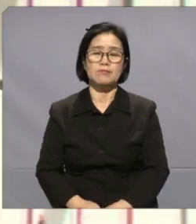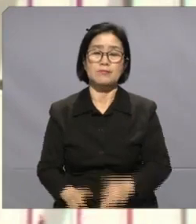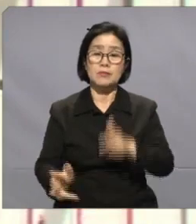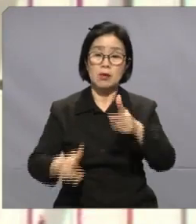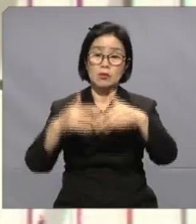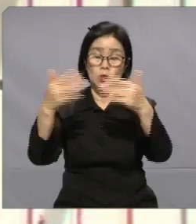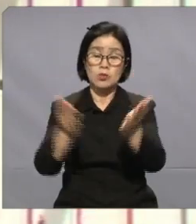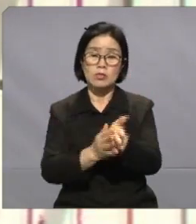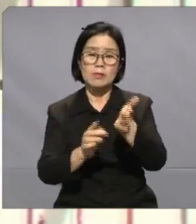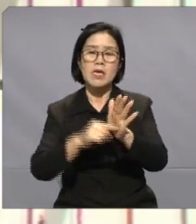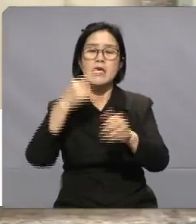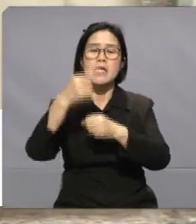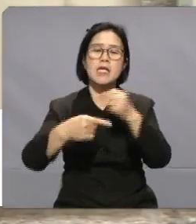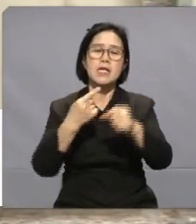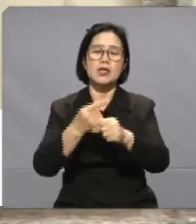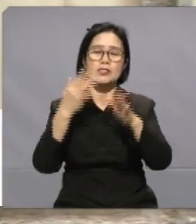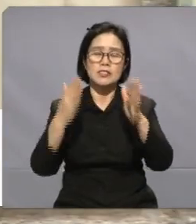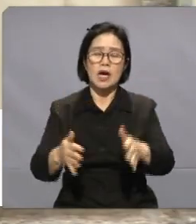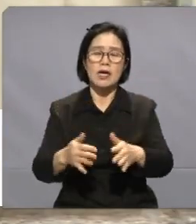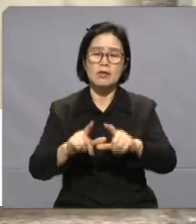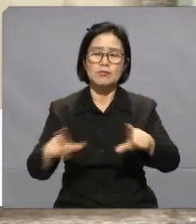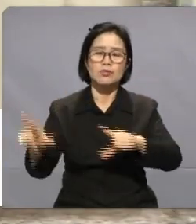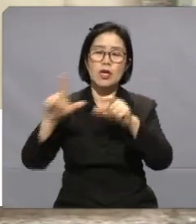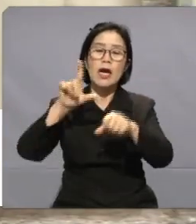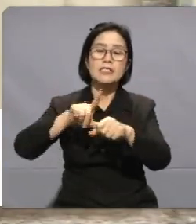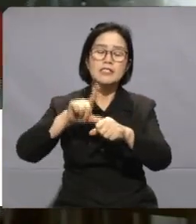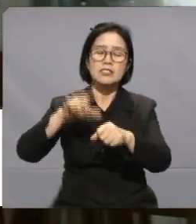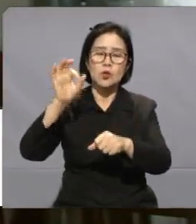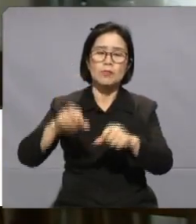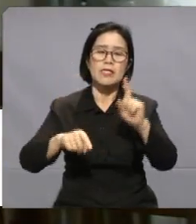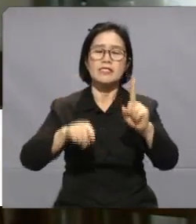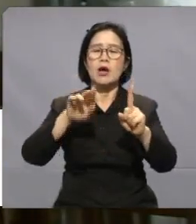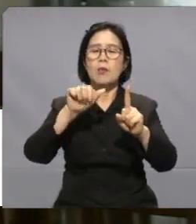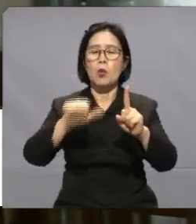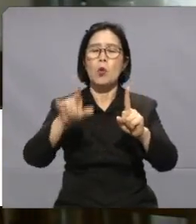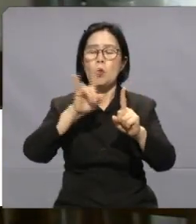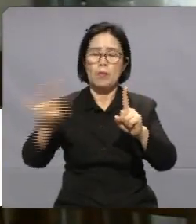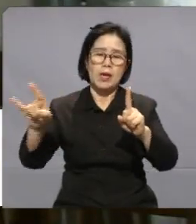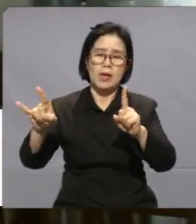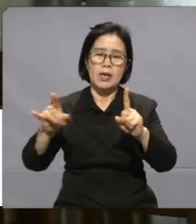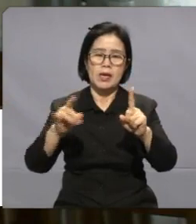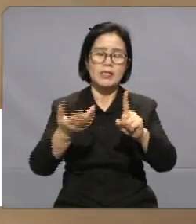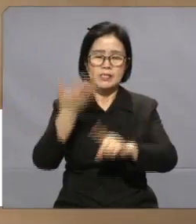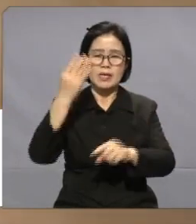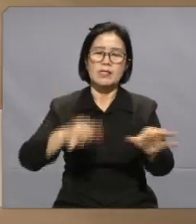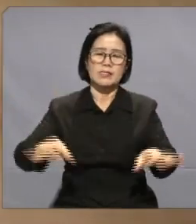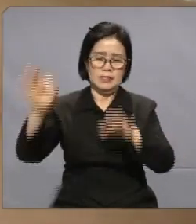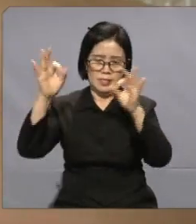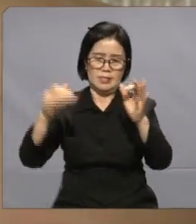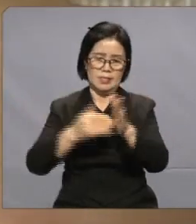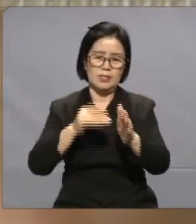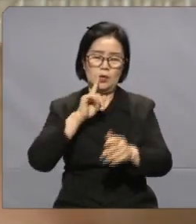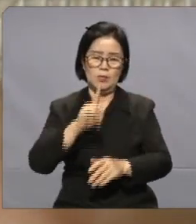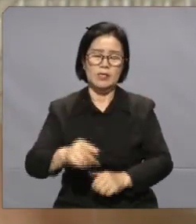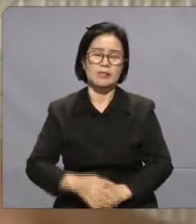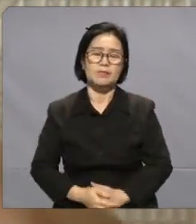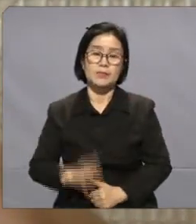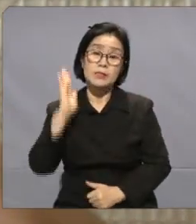산업통상자원부도 1년 사이 민수용 가스요금 자체가 1.5배 이상 뛴 것으로 파악하고 있습니다 대통령실이